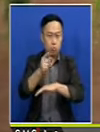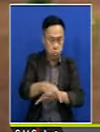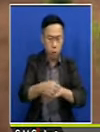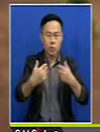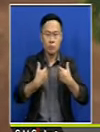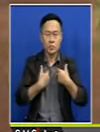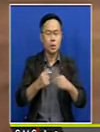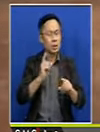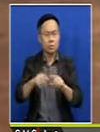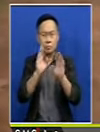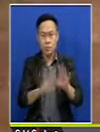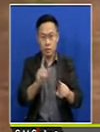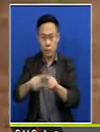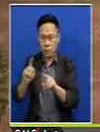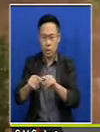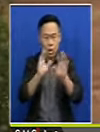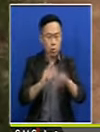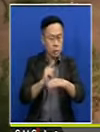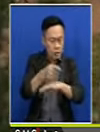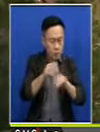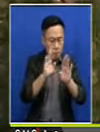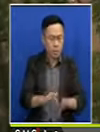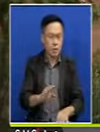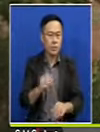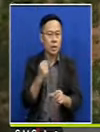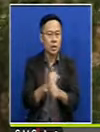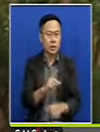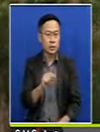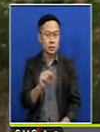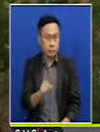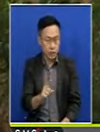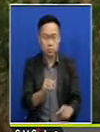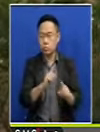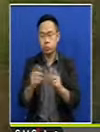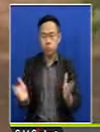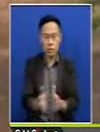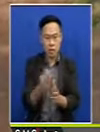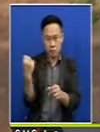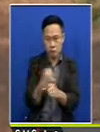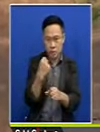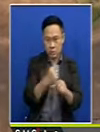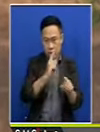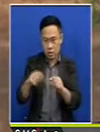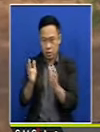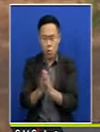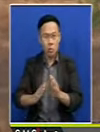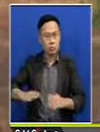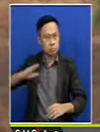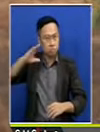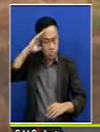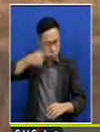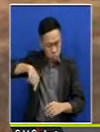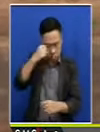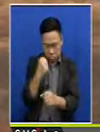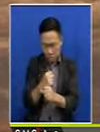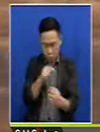พานลำเลียง T85 รถถังเบาแบบ21สกอร์เปียนผลการฝึกซ้อมปรากฏว่ากำลังพลสามารถเข้าปฏิบัติการร